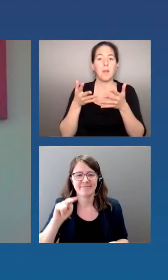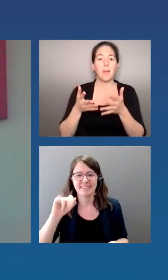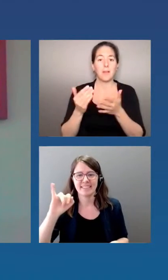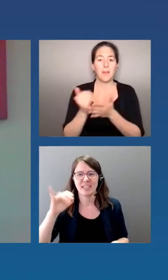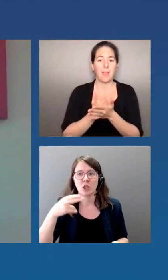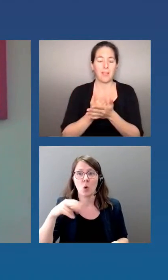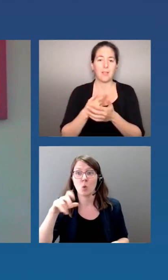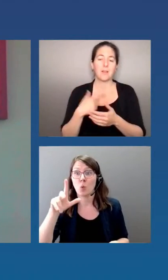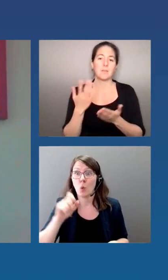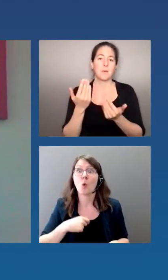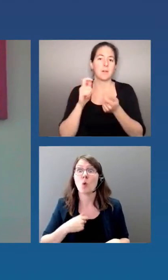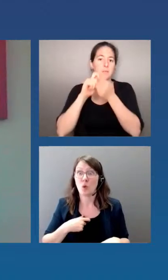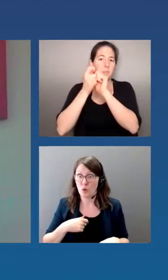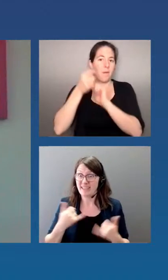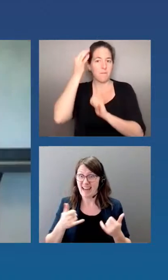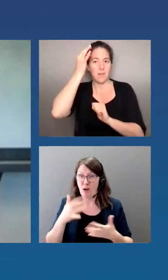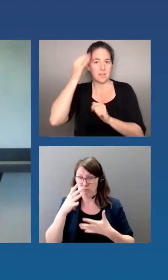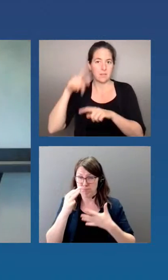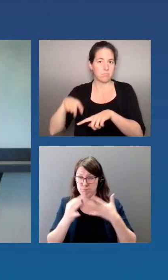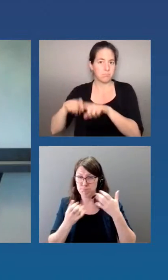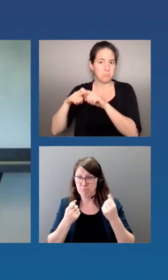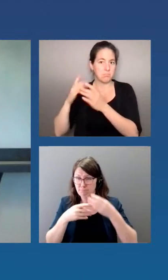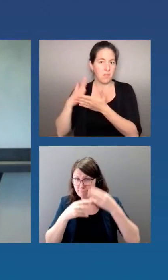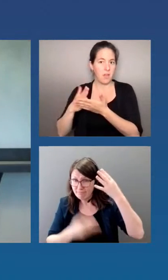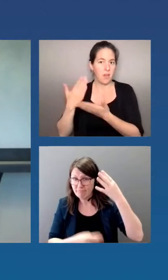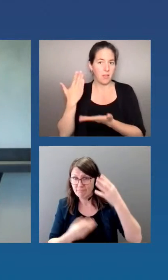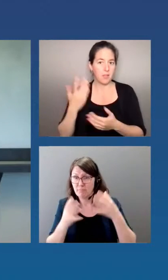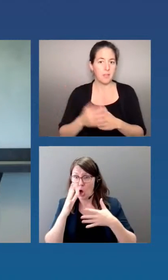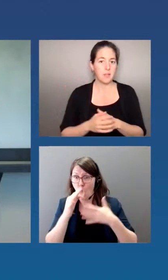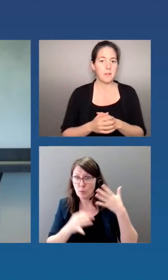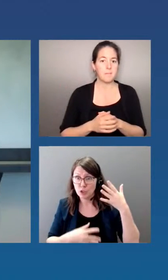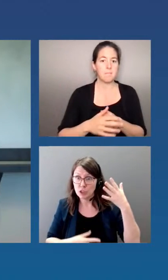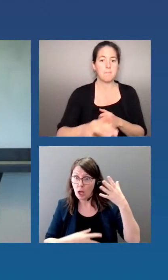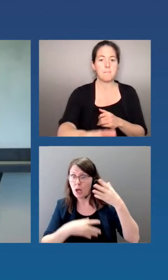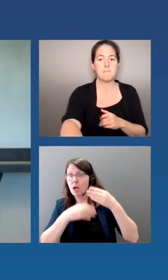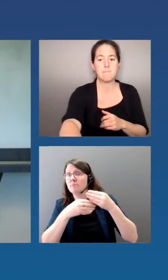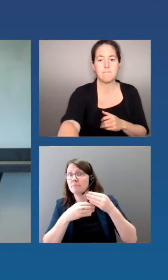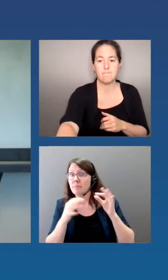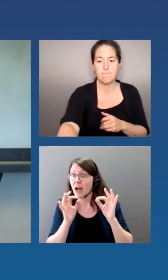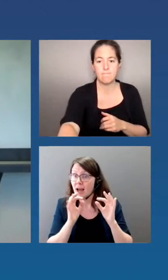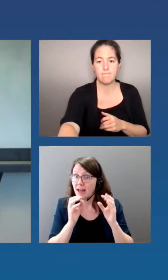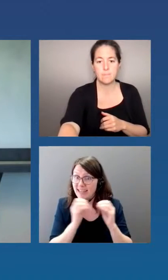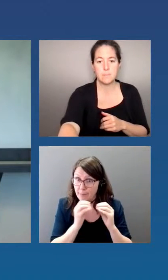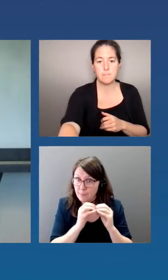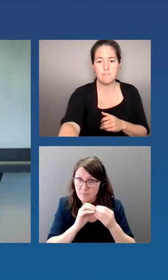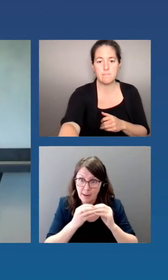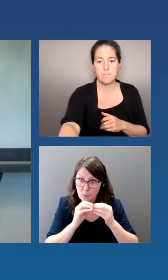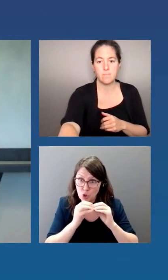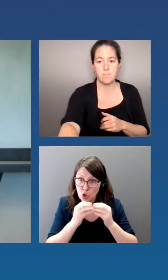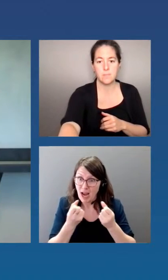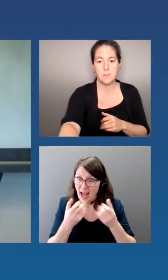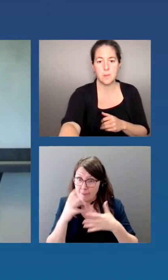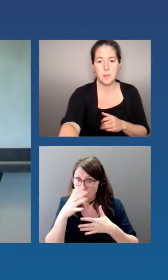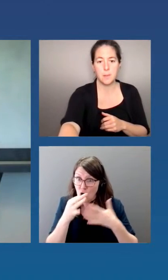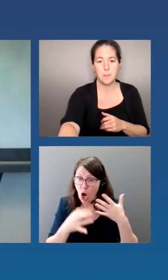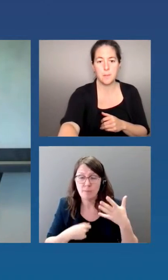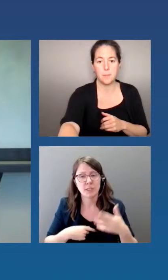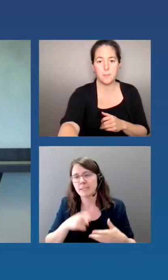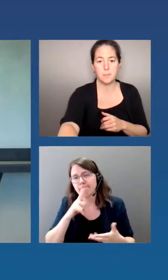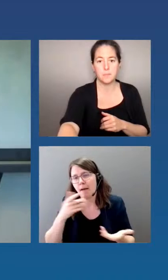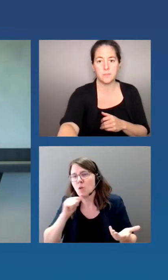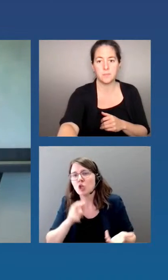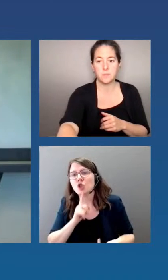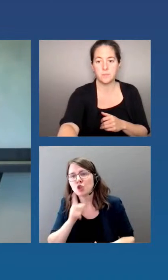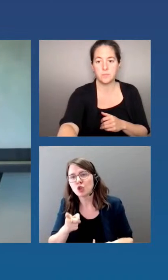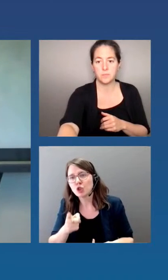vous dire combien d'options se retrouveront sur cette liste. Il va falloir déterminer cela au fur et à mesure. Alors, comme